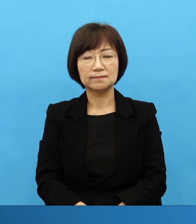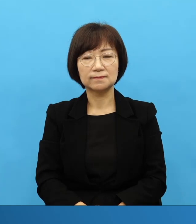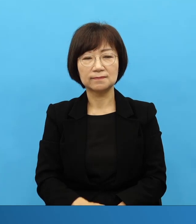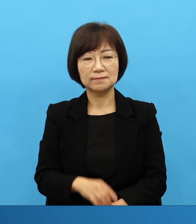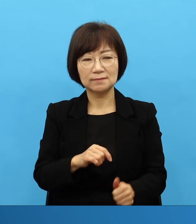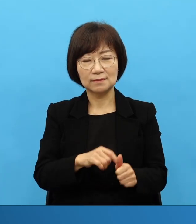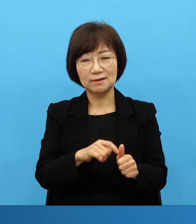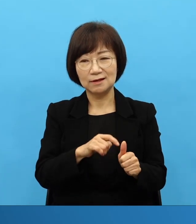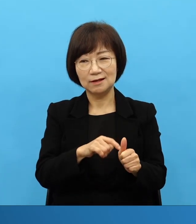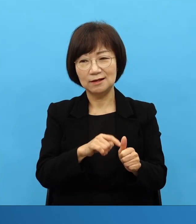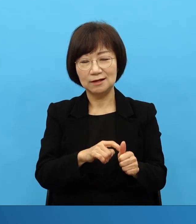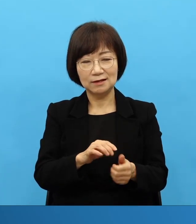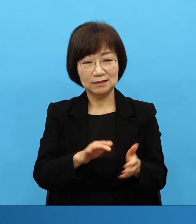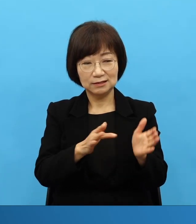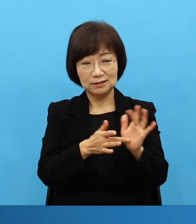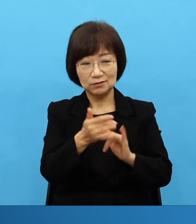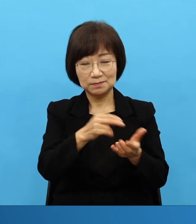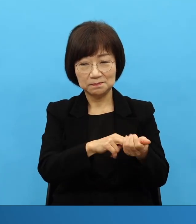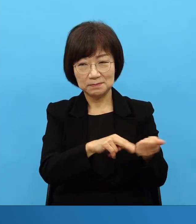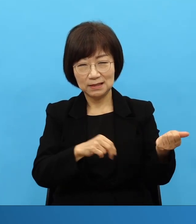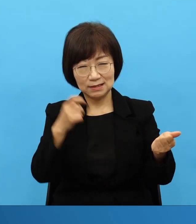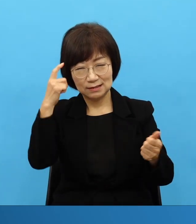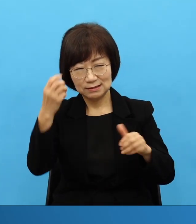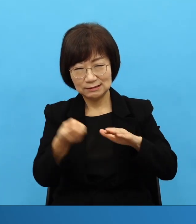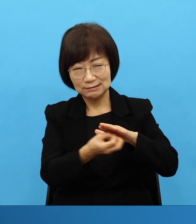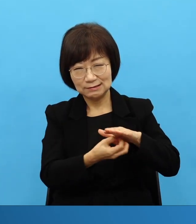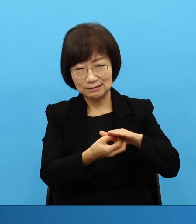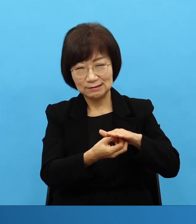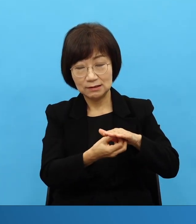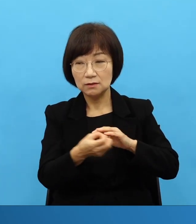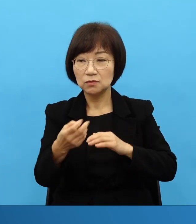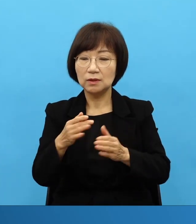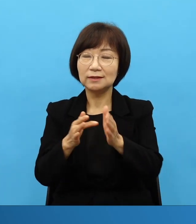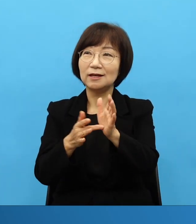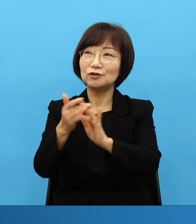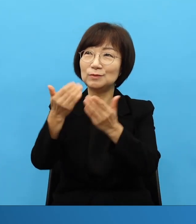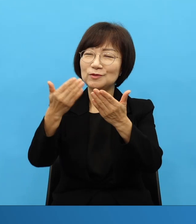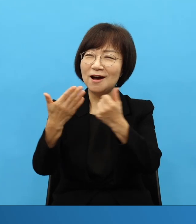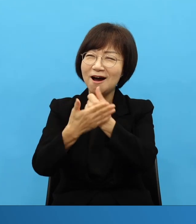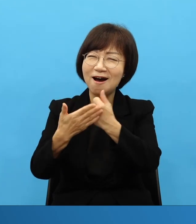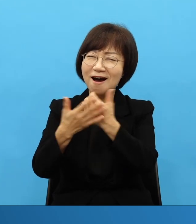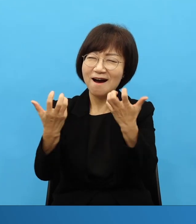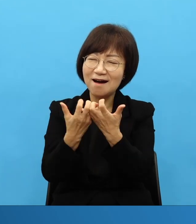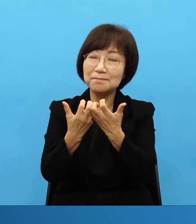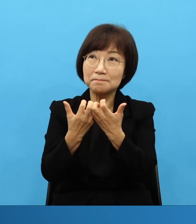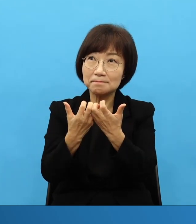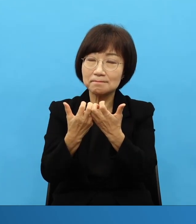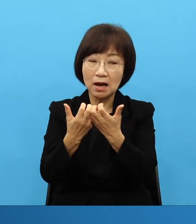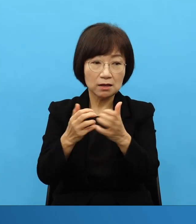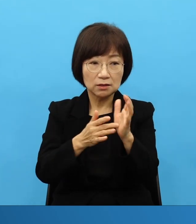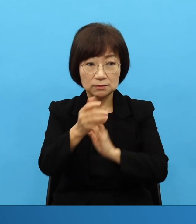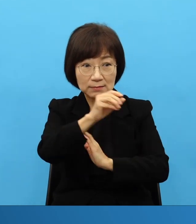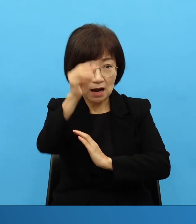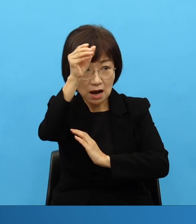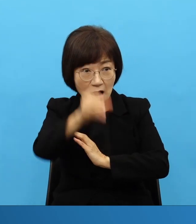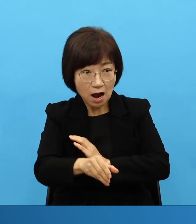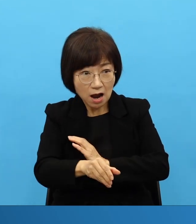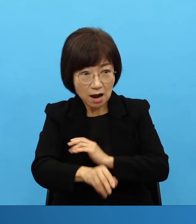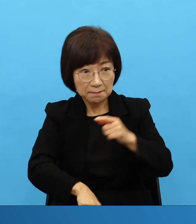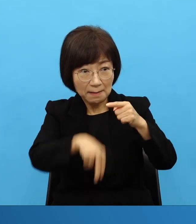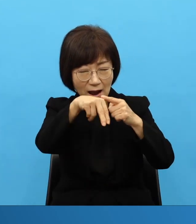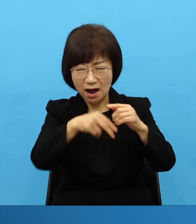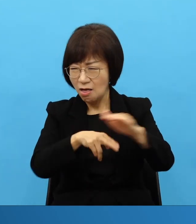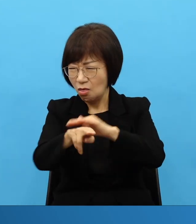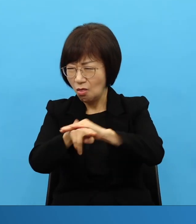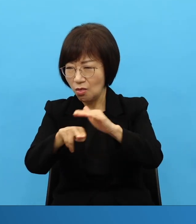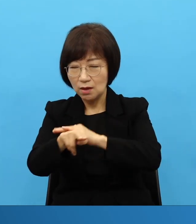수준이나 예수님의 은혜 받고 도망간 놈들이랑 똑같아. We see this event take place in the pastor today. And in some sense, we are in the same level as him. 뭣도